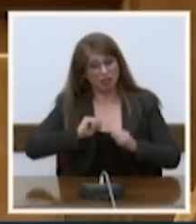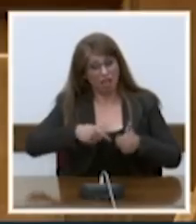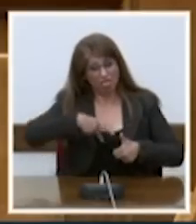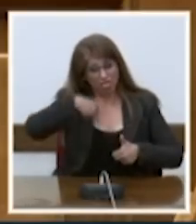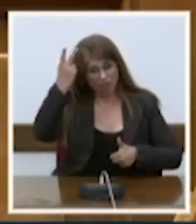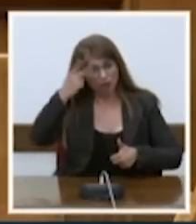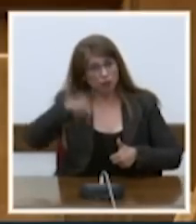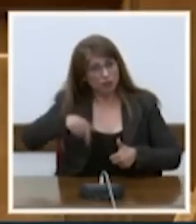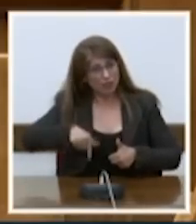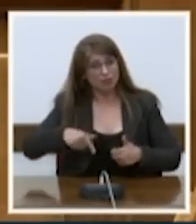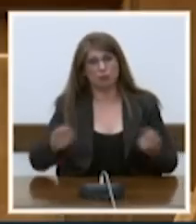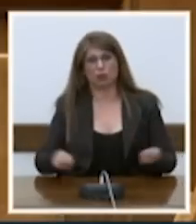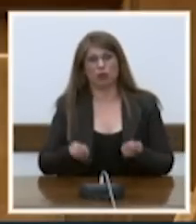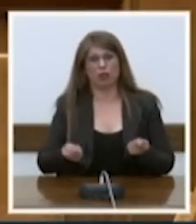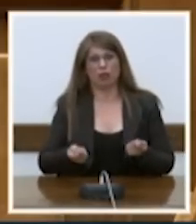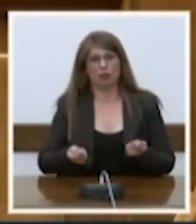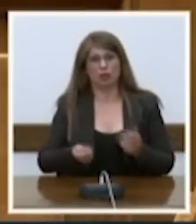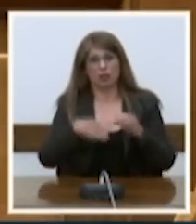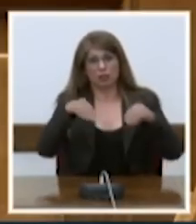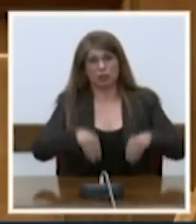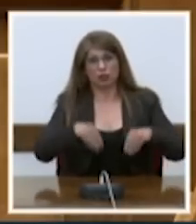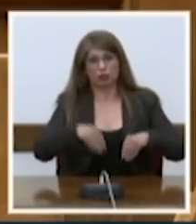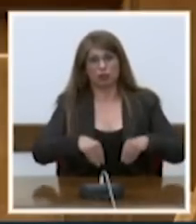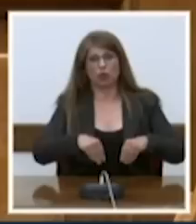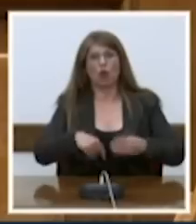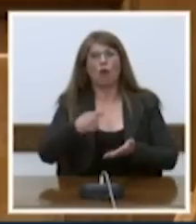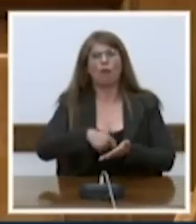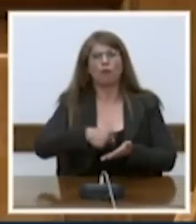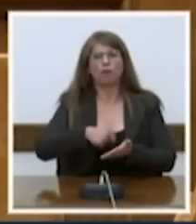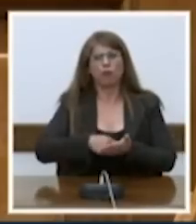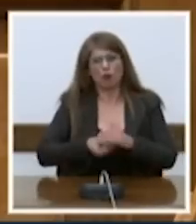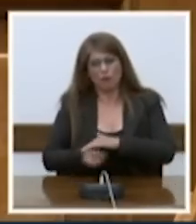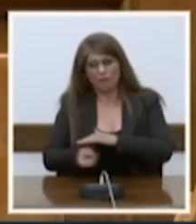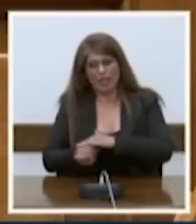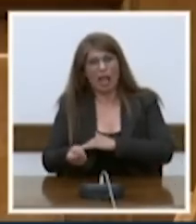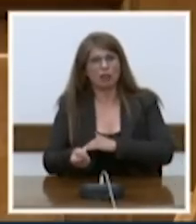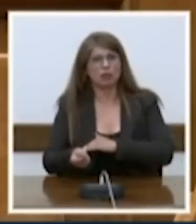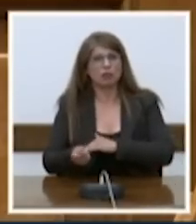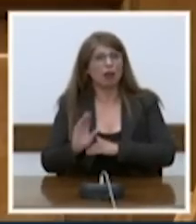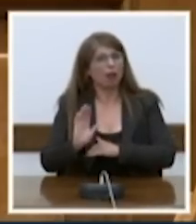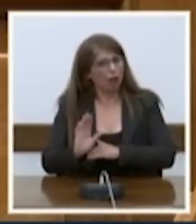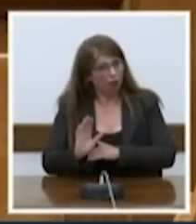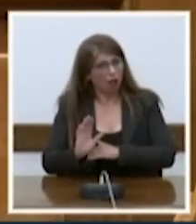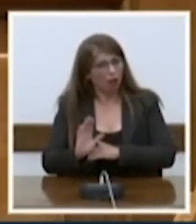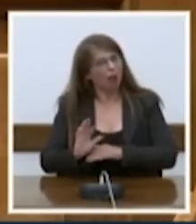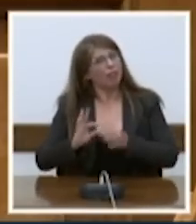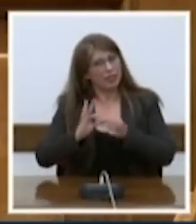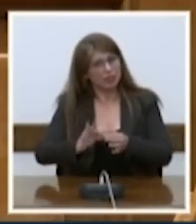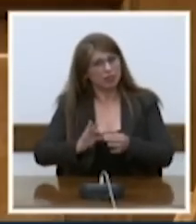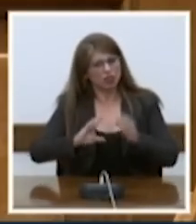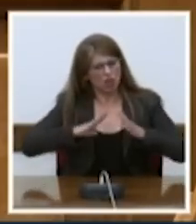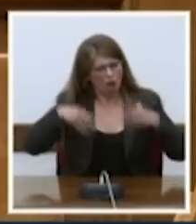και σήμερα το κάνατε, να τους βαφτίζετε φοροφυγάδες. Ενώ θα συνεχιστεί το έσχος των